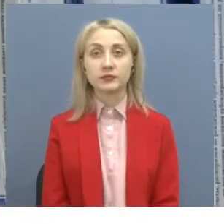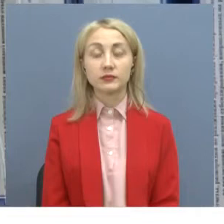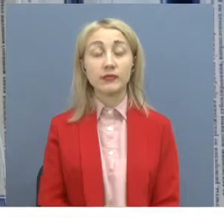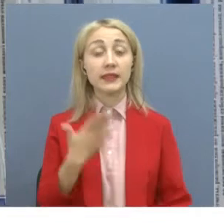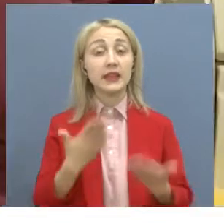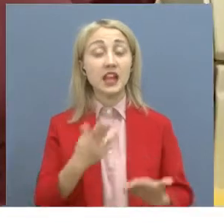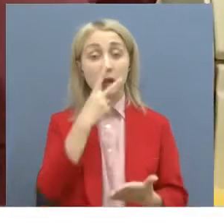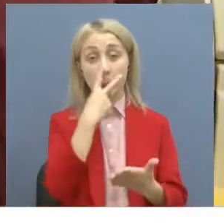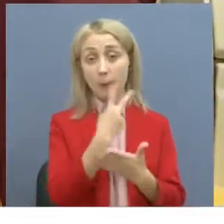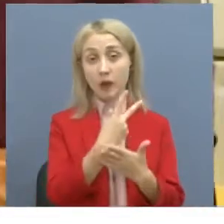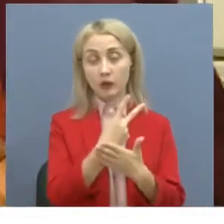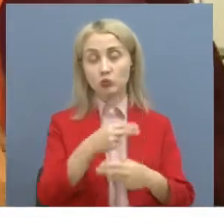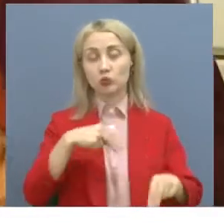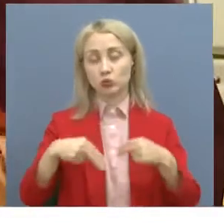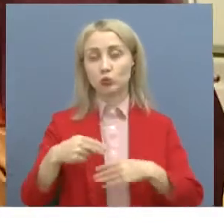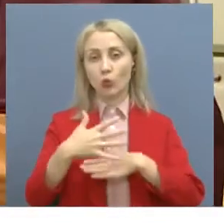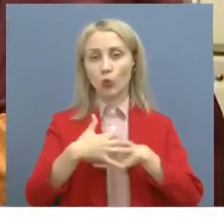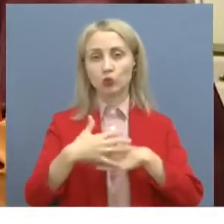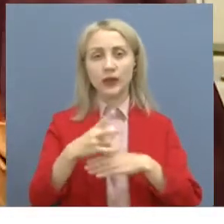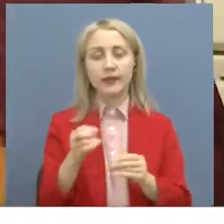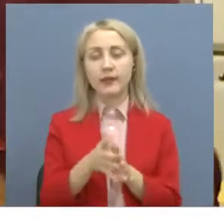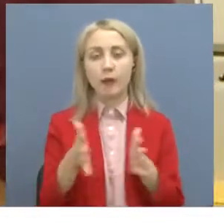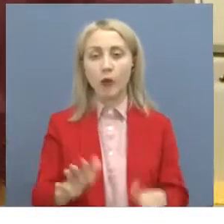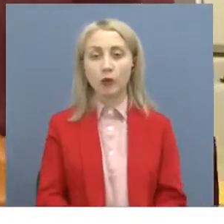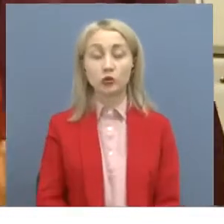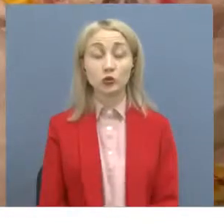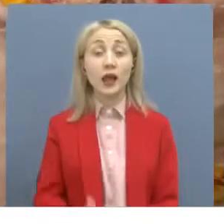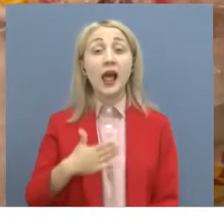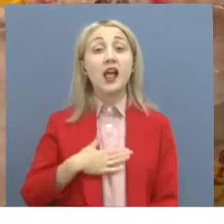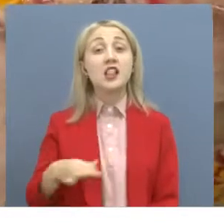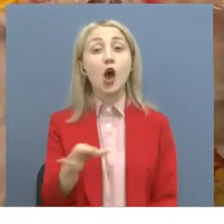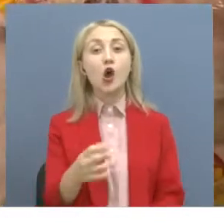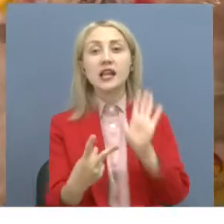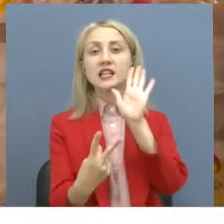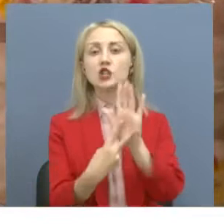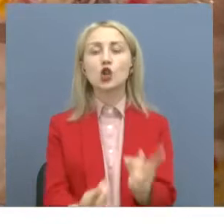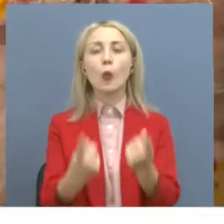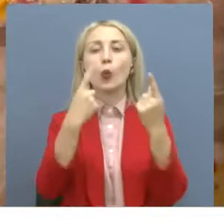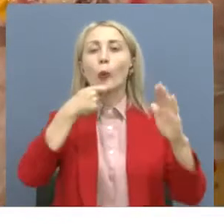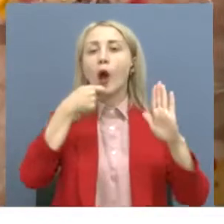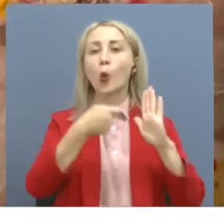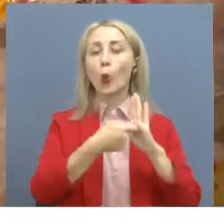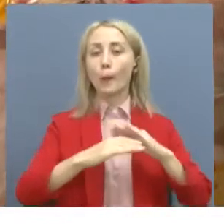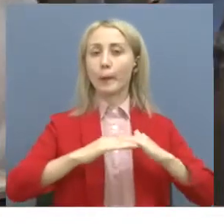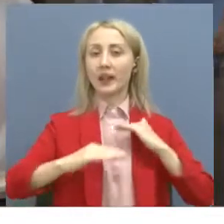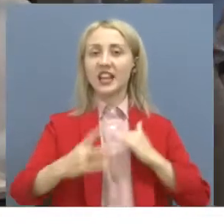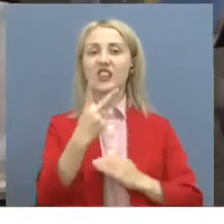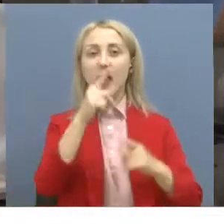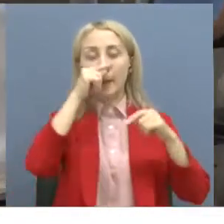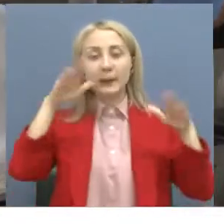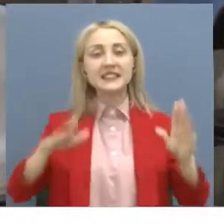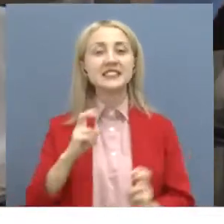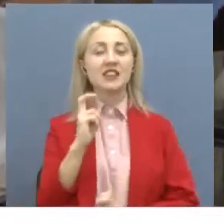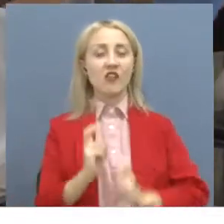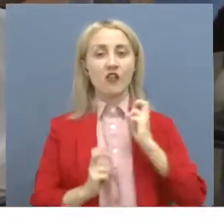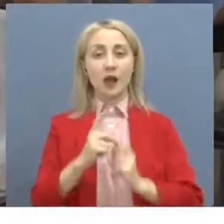әкелінеді, жетіспеушілік жоқ. Өңірде 7 үлкен бордақылау алаңы және 2 құс фабрикасы бар. Жуырда Зеренді ауданында тағы бір құс фабрикасы